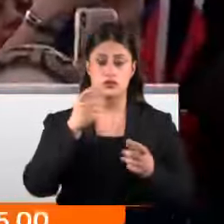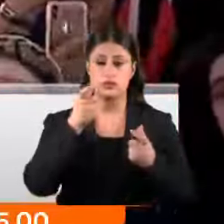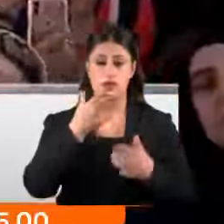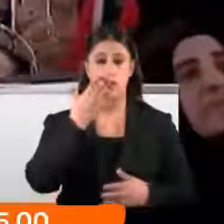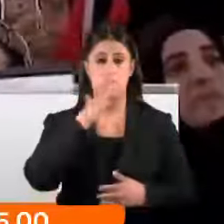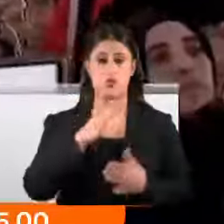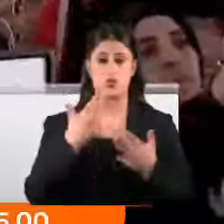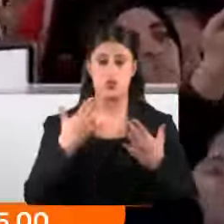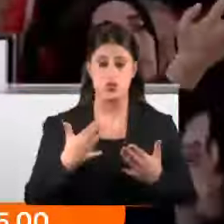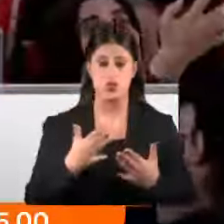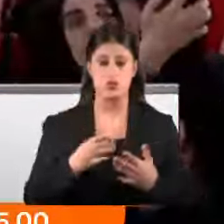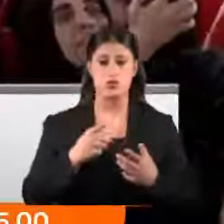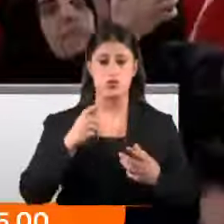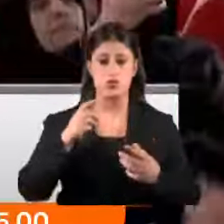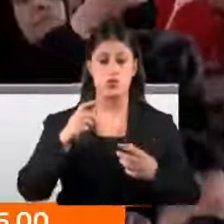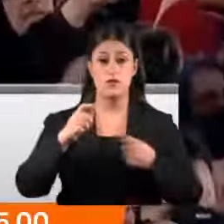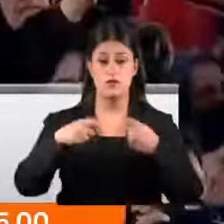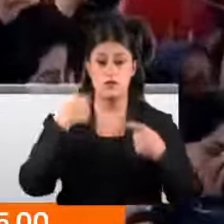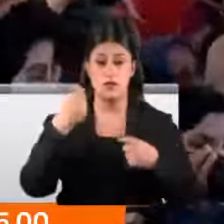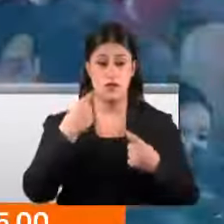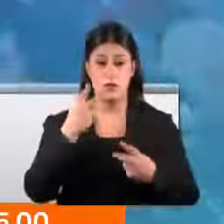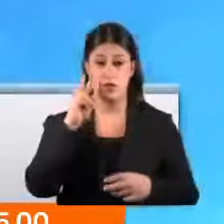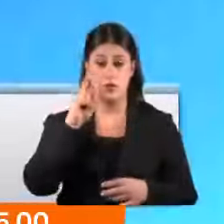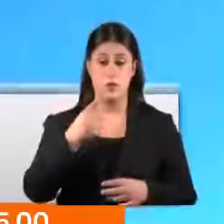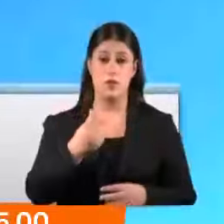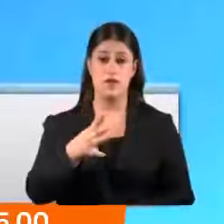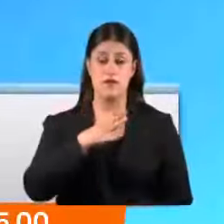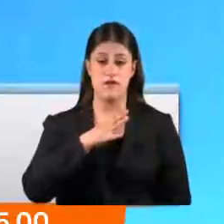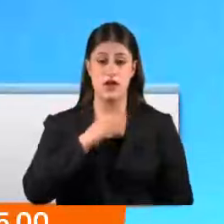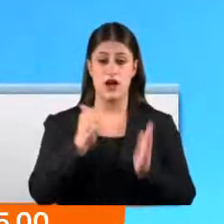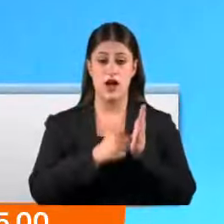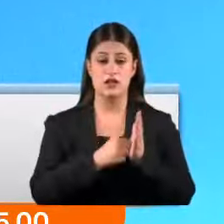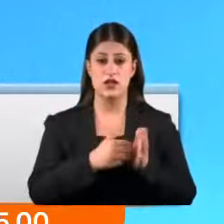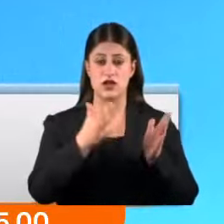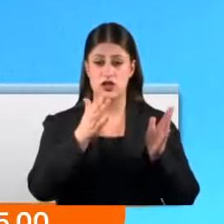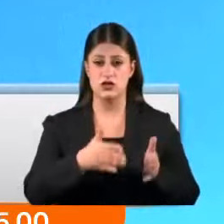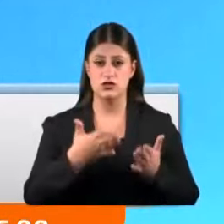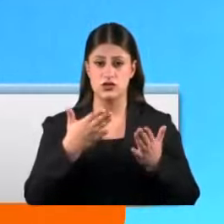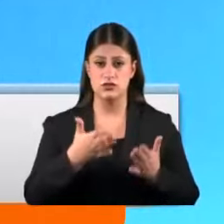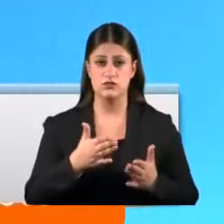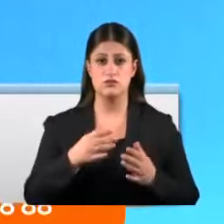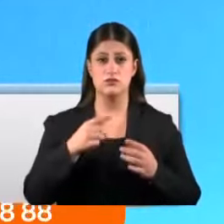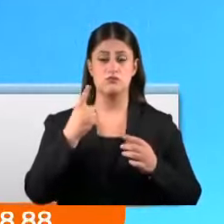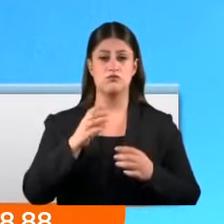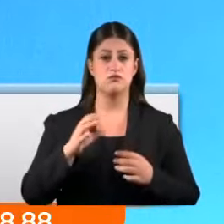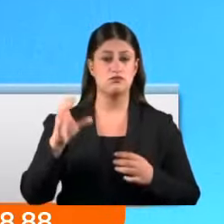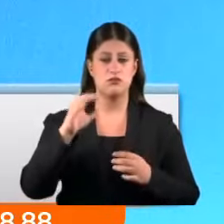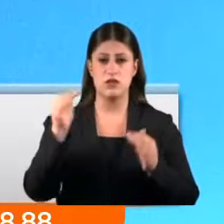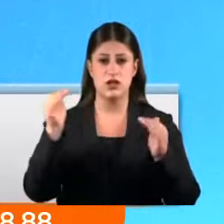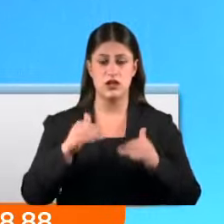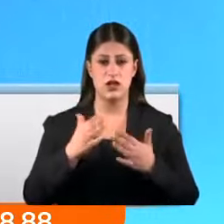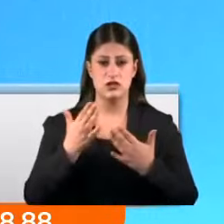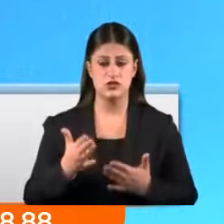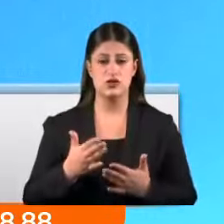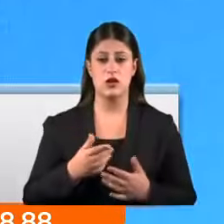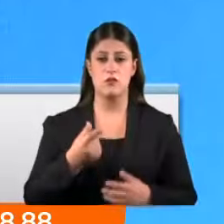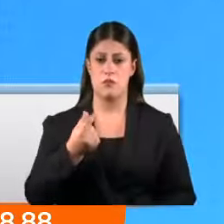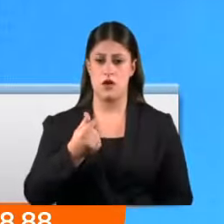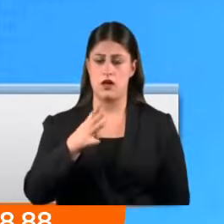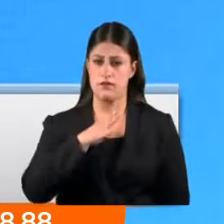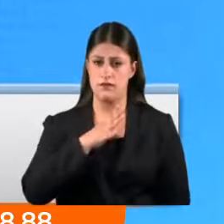Dans gösterisine gelince para var. Gazetecilere Roma turu yaptırmaya gelince para